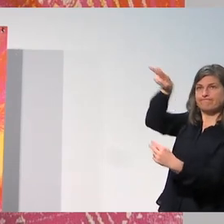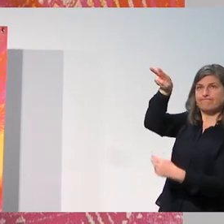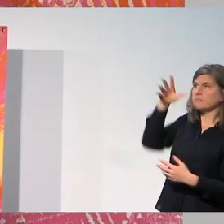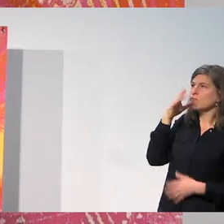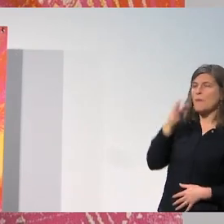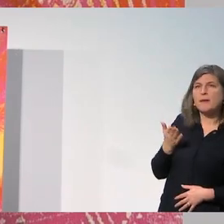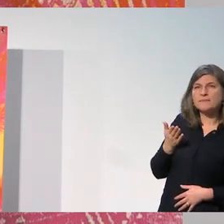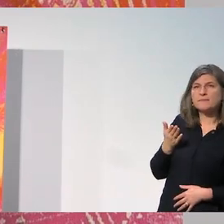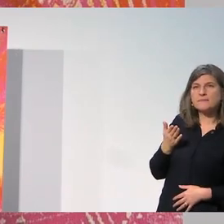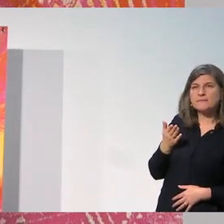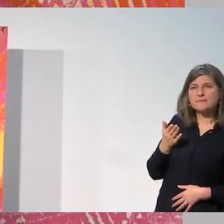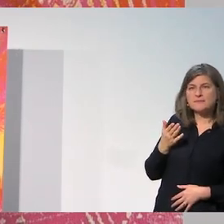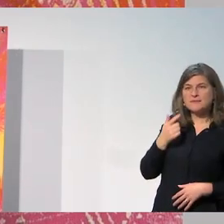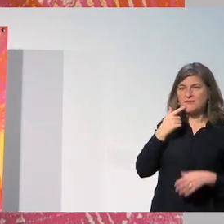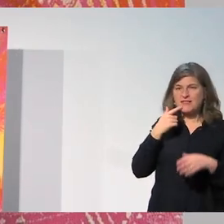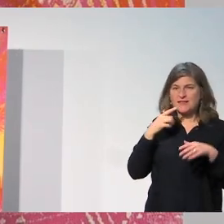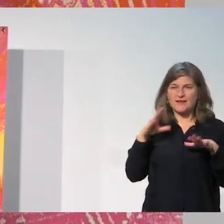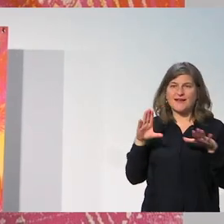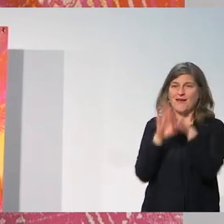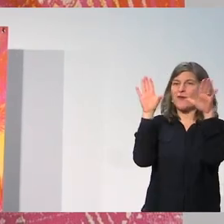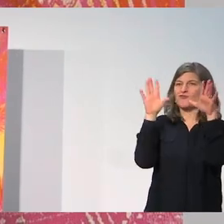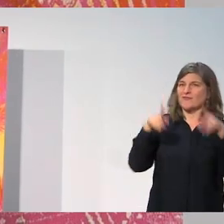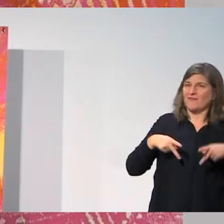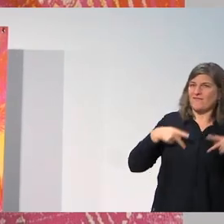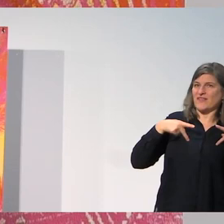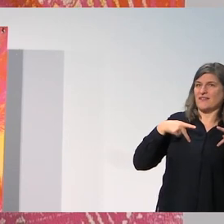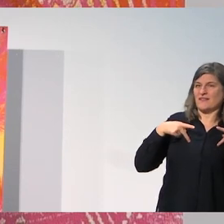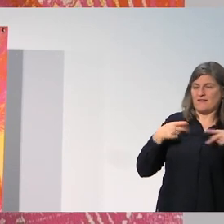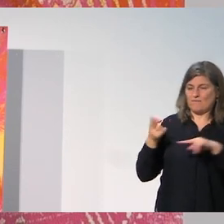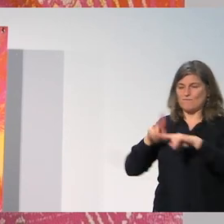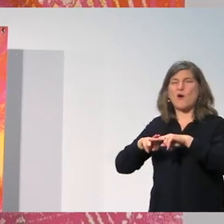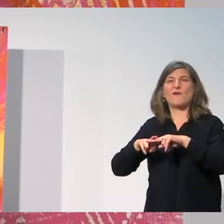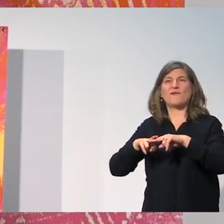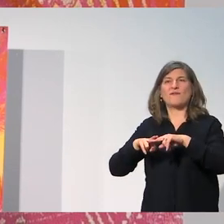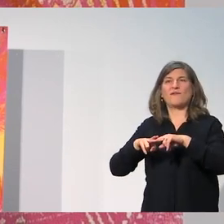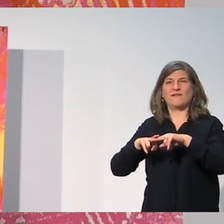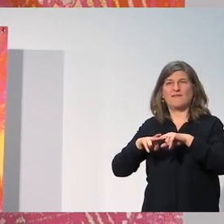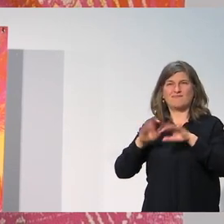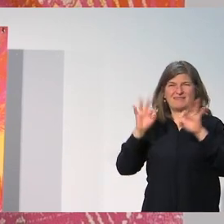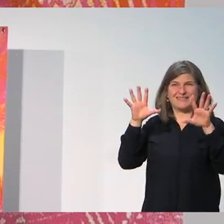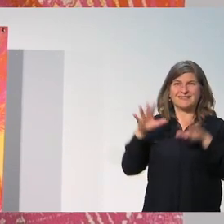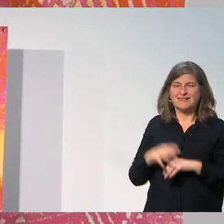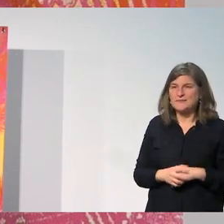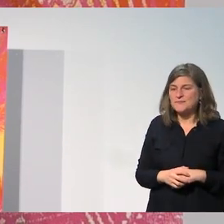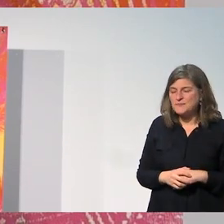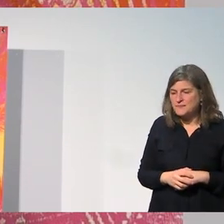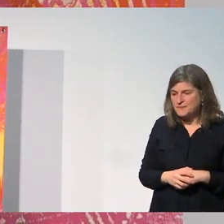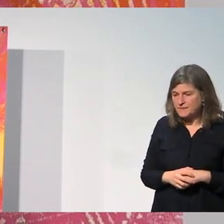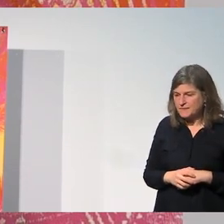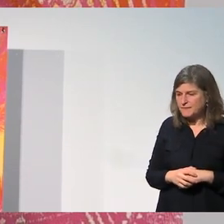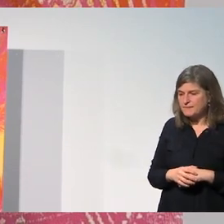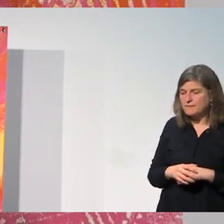C'est en même temps la métaphore de la vie et en même temps celle de la mort. Et on trouve, pour rapprocher